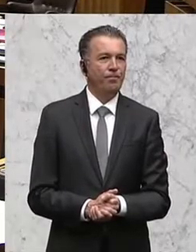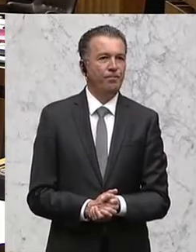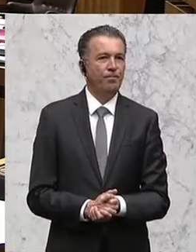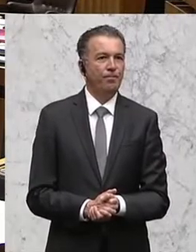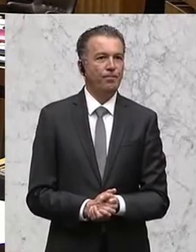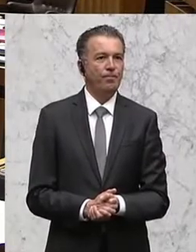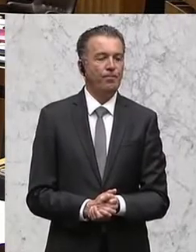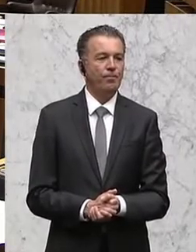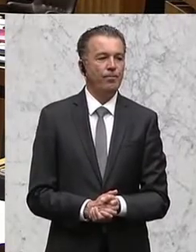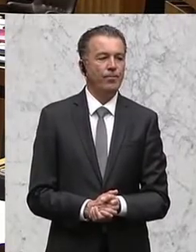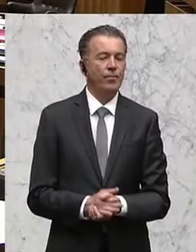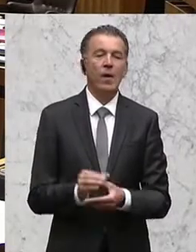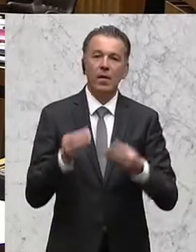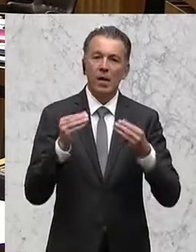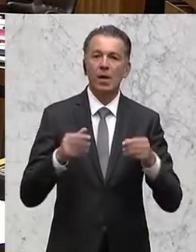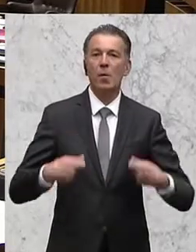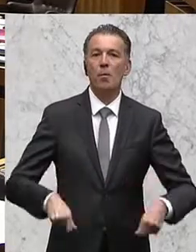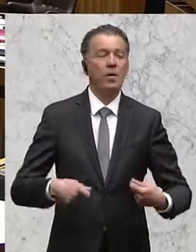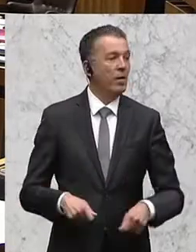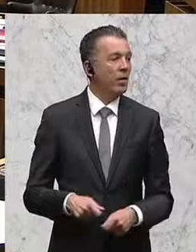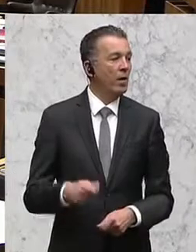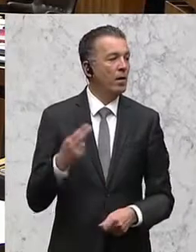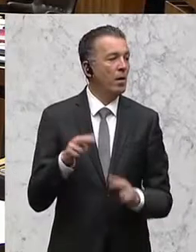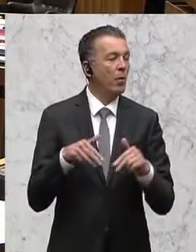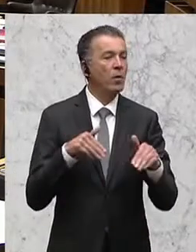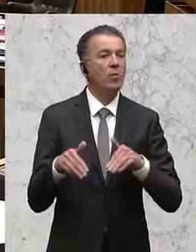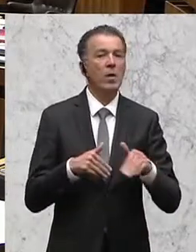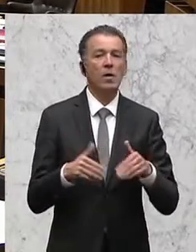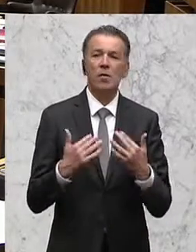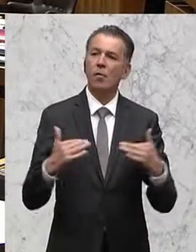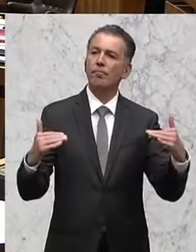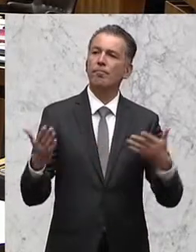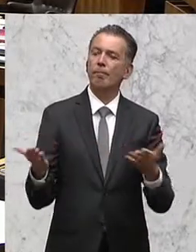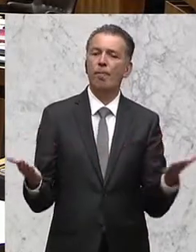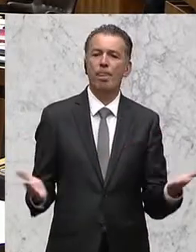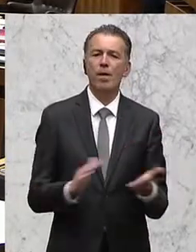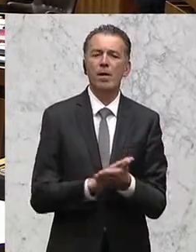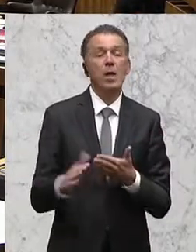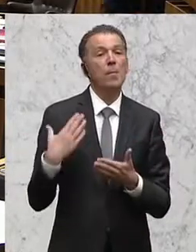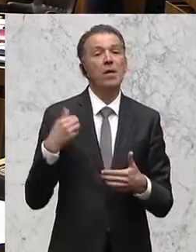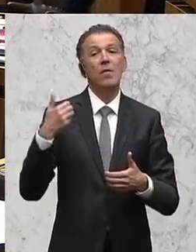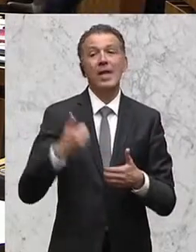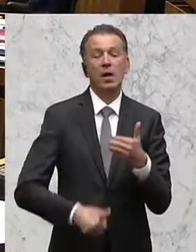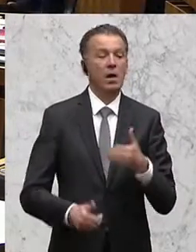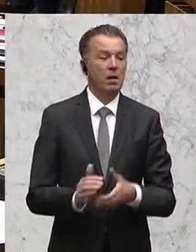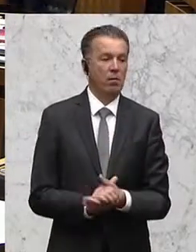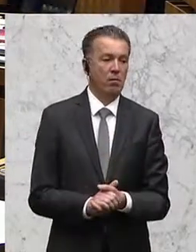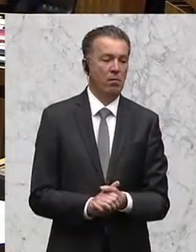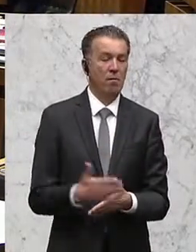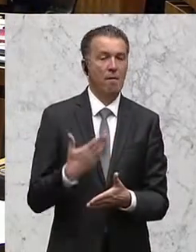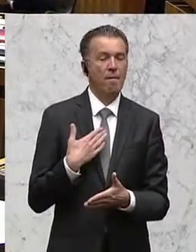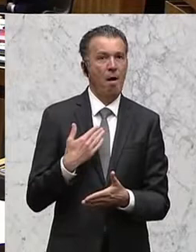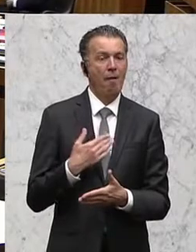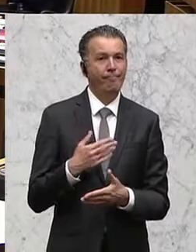sehr geehrte frau präsidentin herr bundesminister hohes haus nie wieder krieg war der